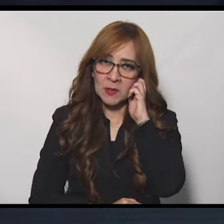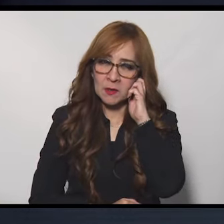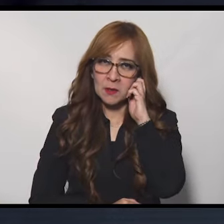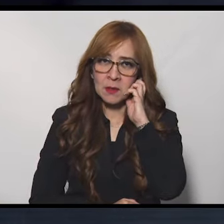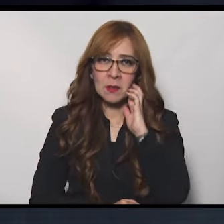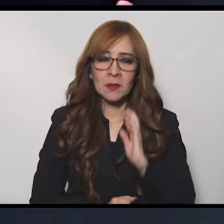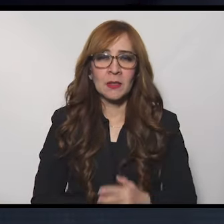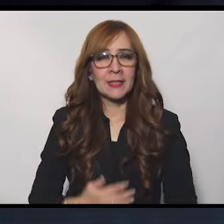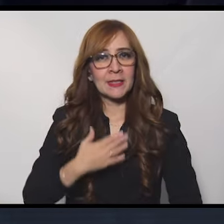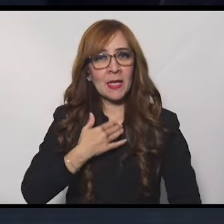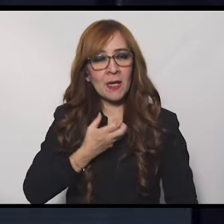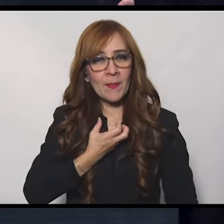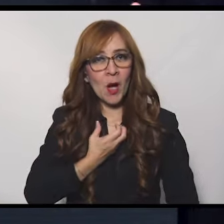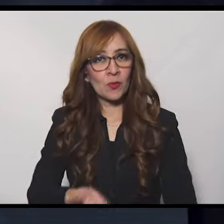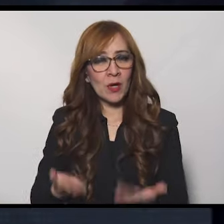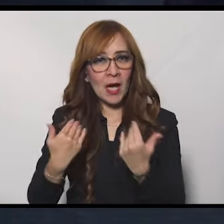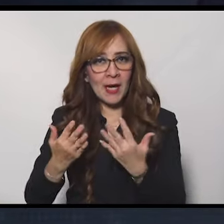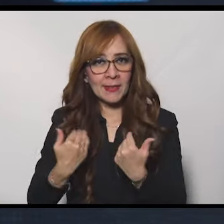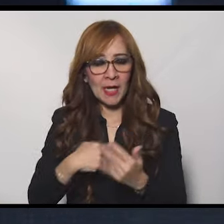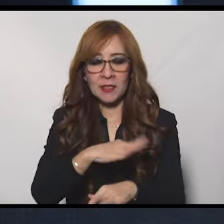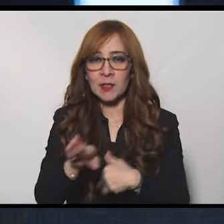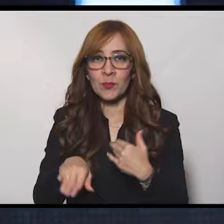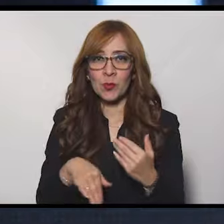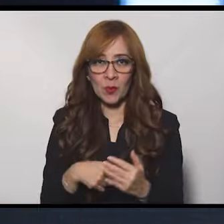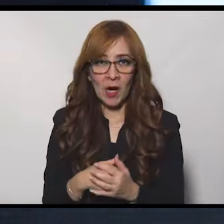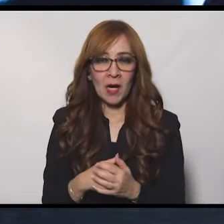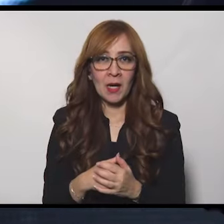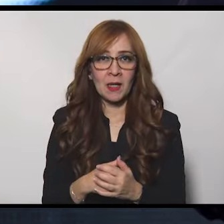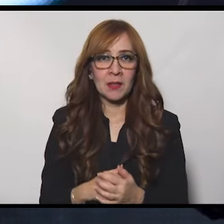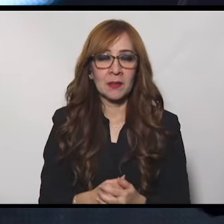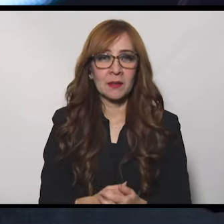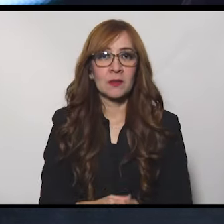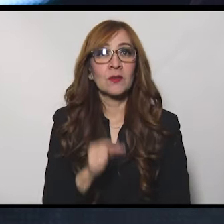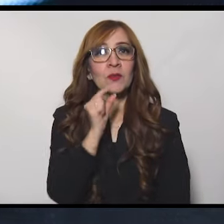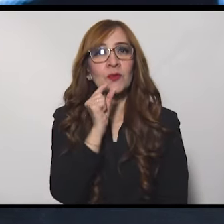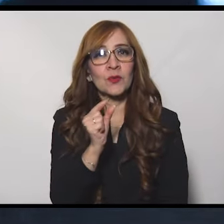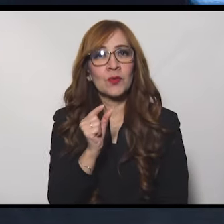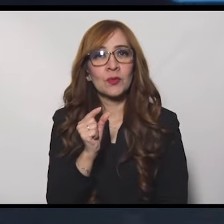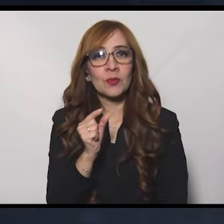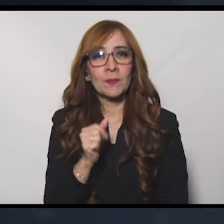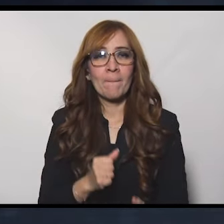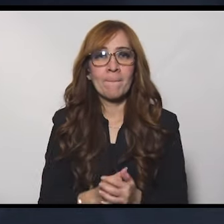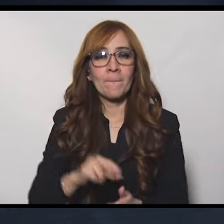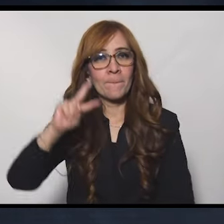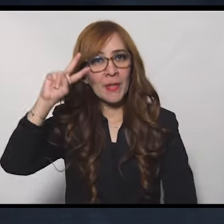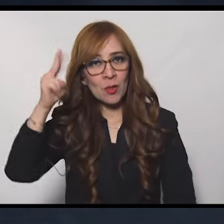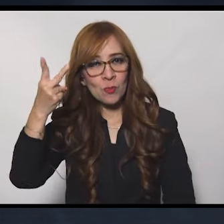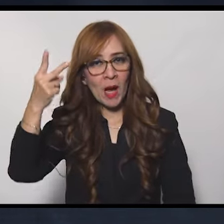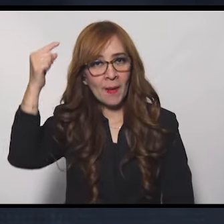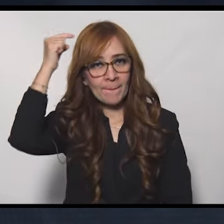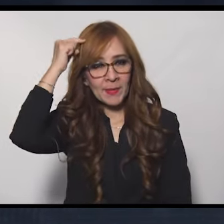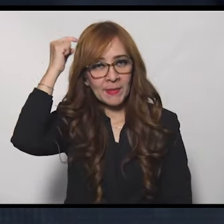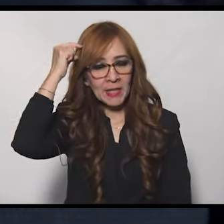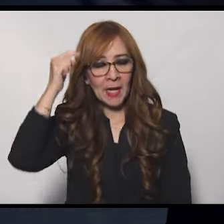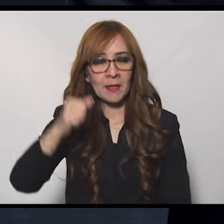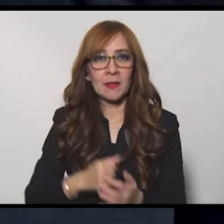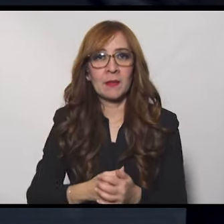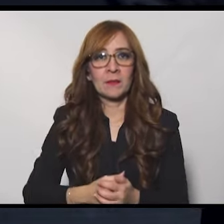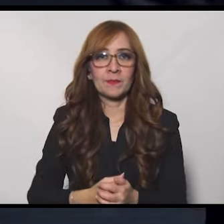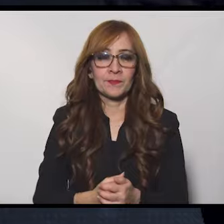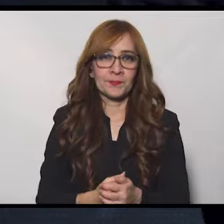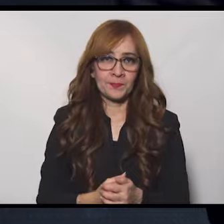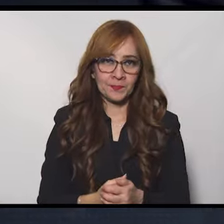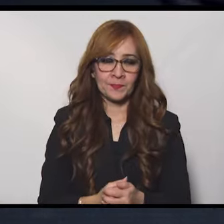So, saya ingin mengajak untuk setiap daripada kita have a change in mind. Sebuah perubahan di